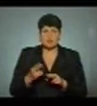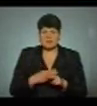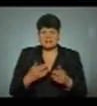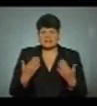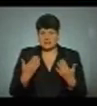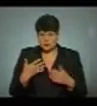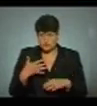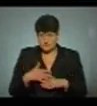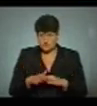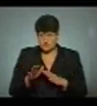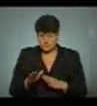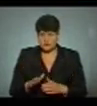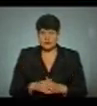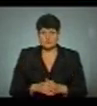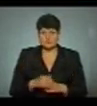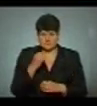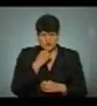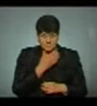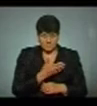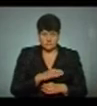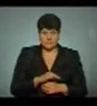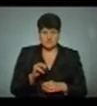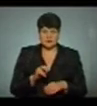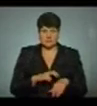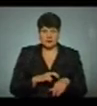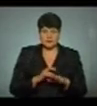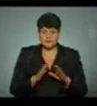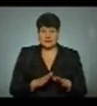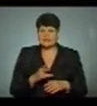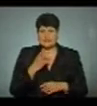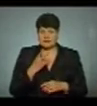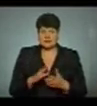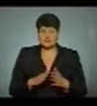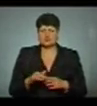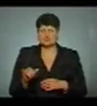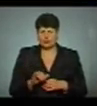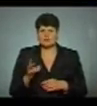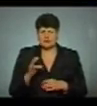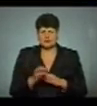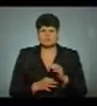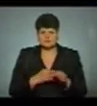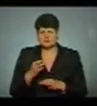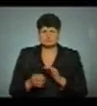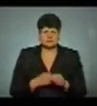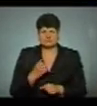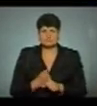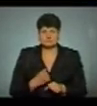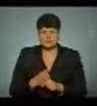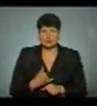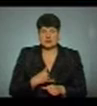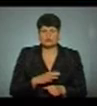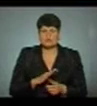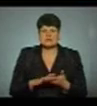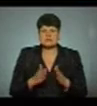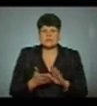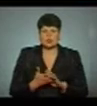щоб ви розуміли. Так, ми вам дякуємо і всім лікарям. Незважаючи на ситуацію, і неділя, і субота, круглодобова фактично. От у нас була така